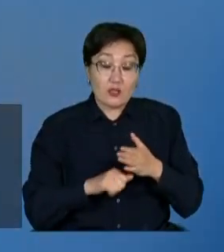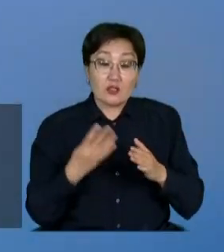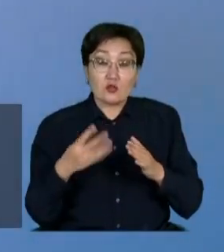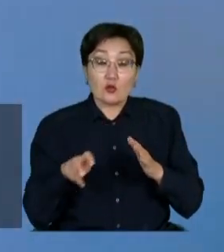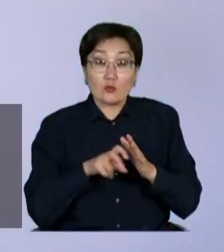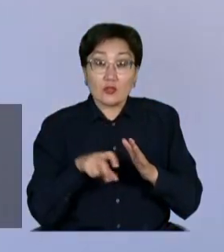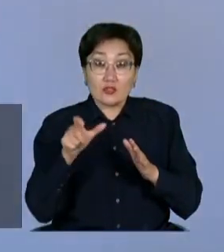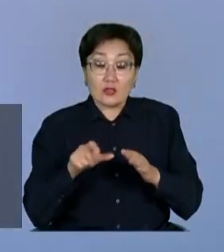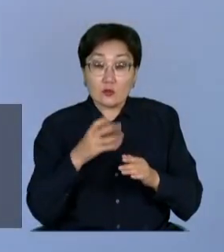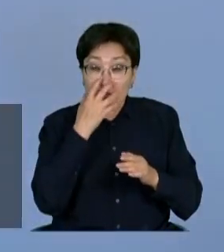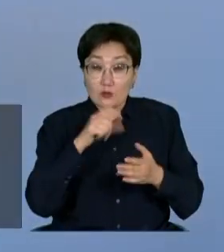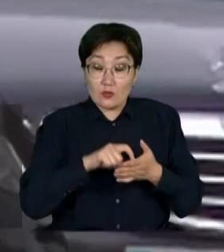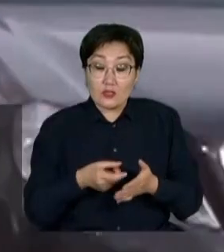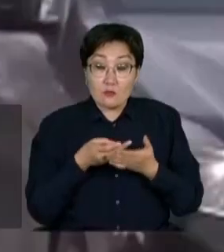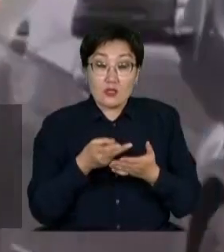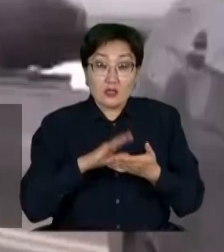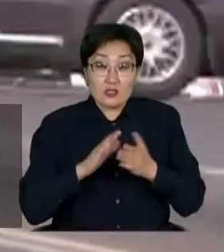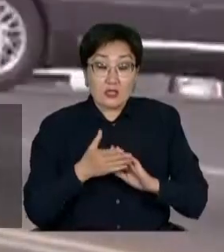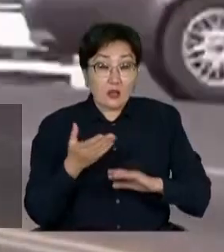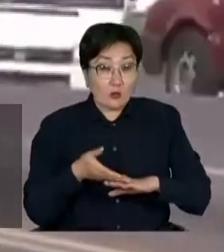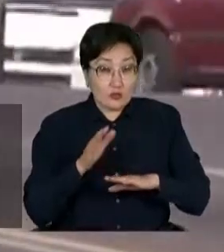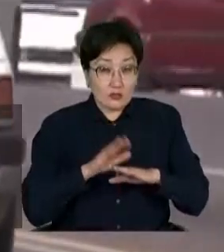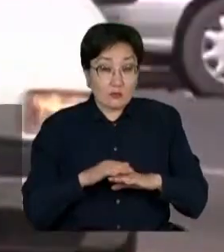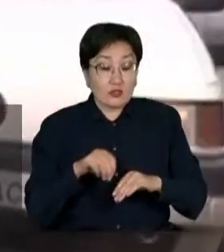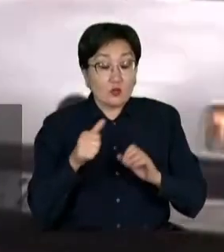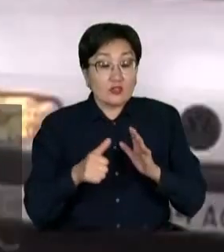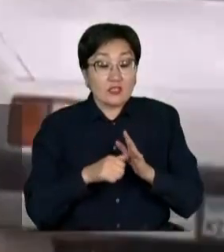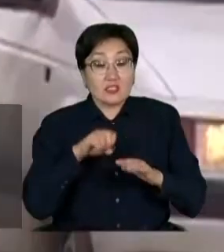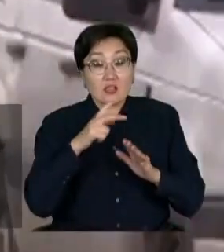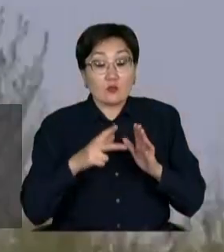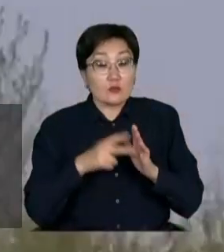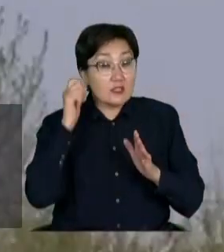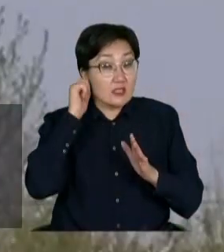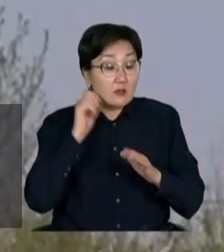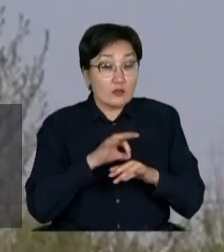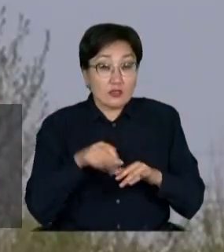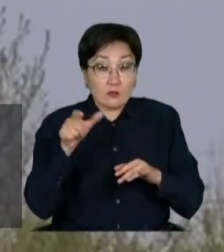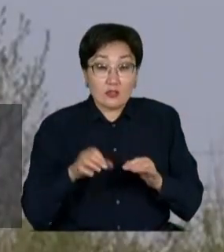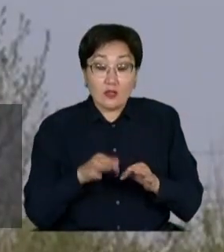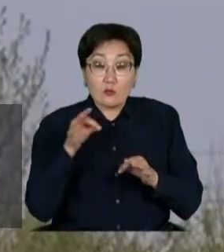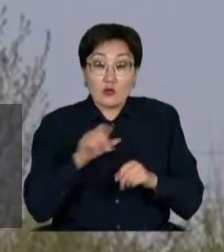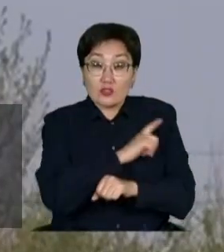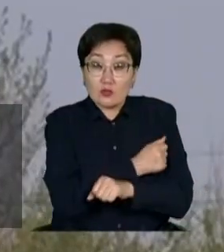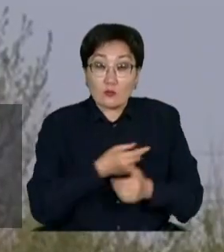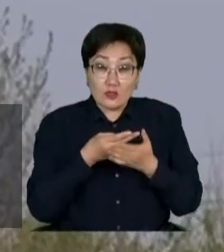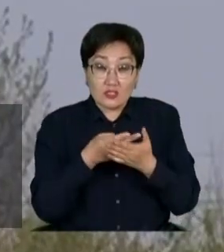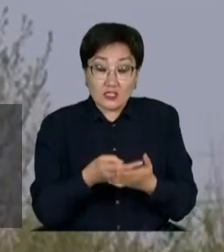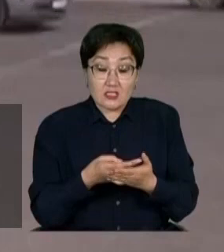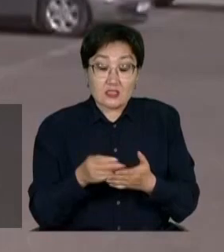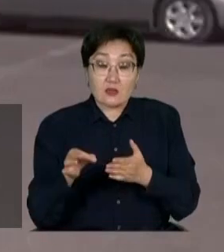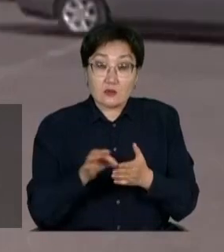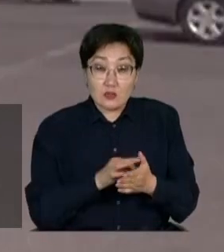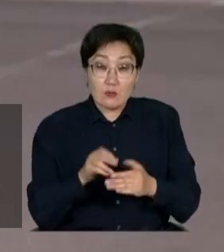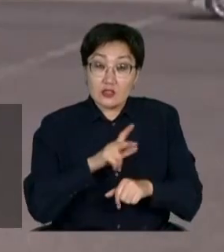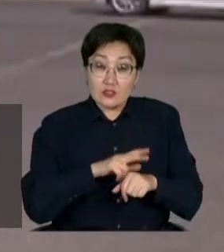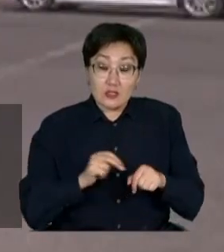да жансақтау бөліміне түсті. Жағдай ауыр болғандықтан 16 және 18 жастағы науқастар облыстық ауруханаға шұғыл ауыстырылды. Ал